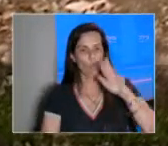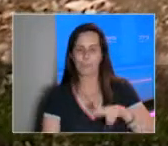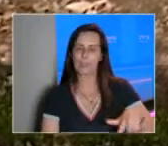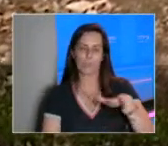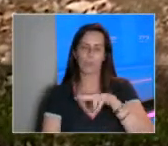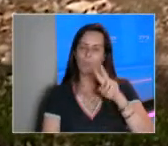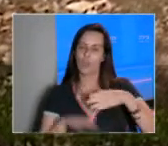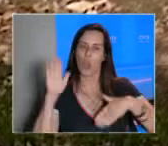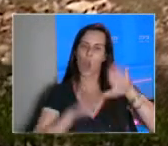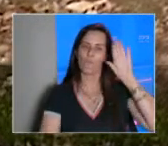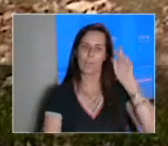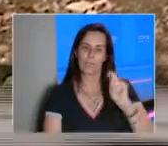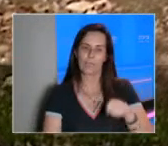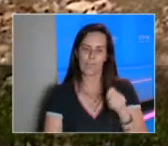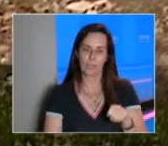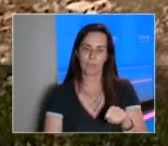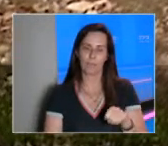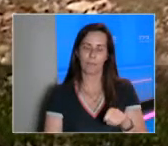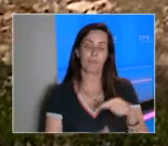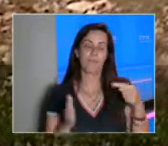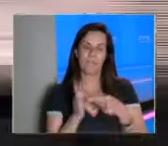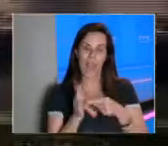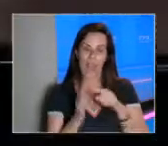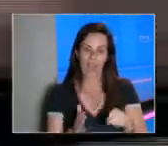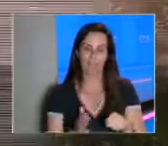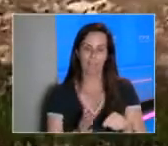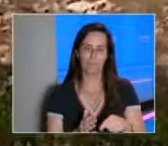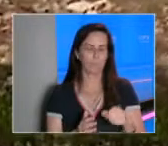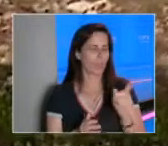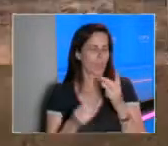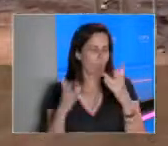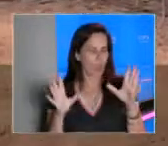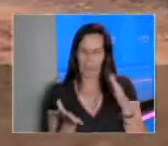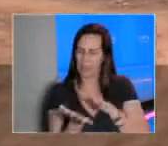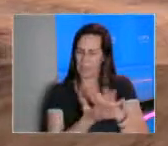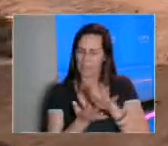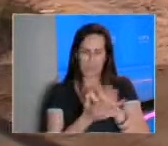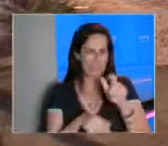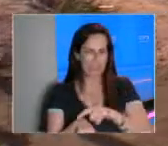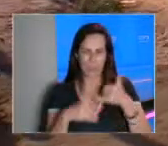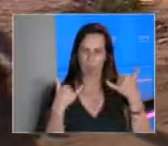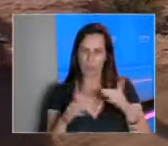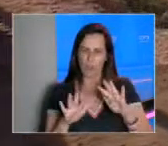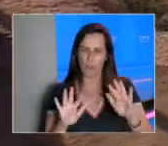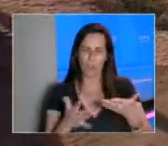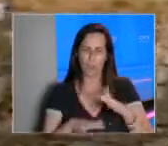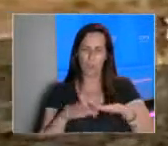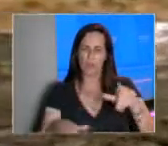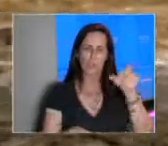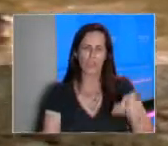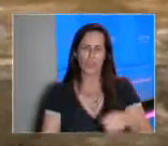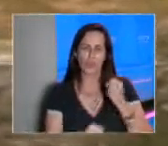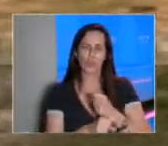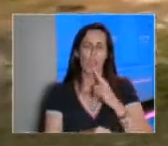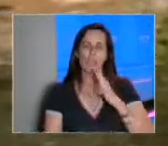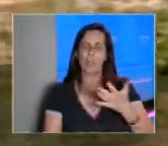בציבור ויש רוב בכנסת. ולכן, לא כדאי לבזבז את הזמן עכשיו במה שמועצת יש"ע עושה,